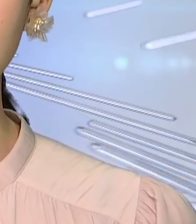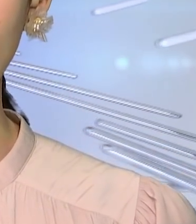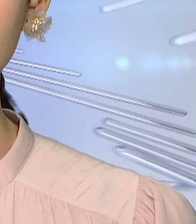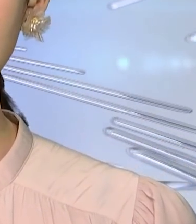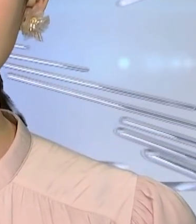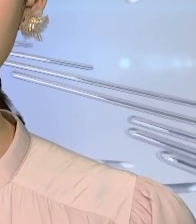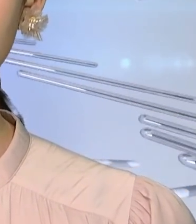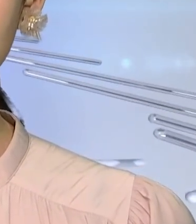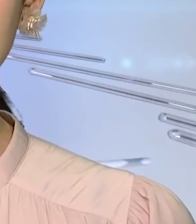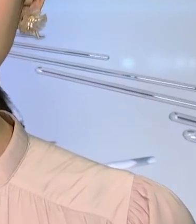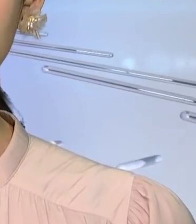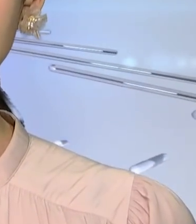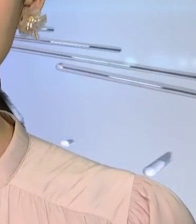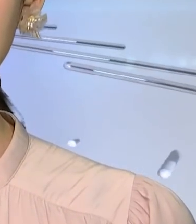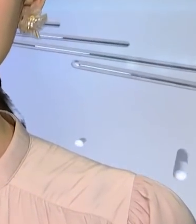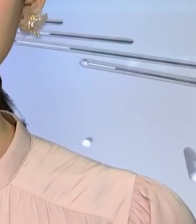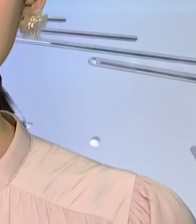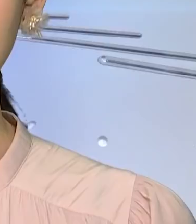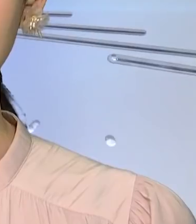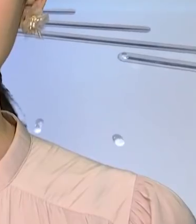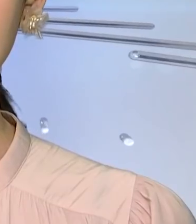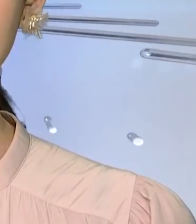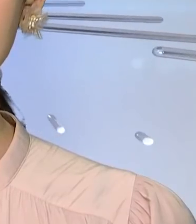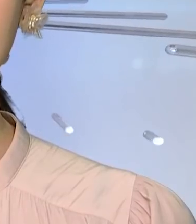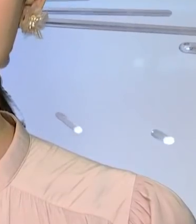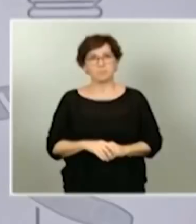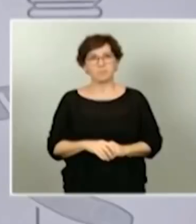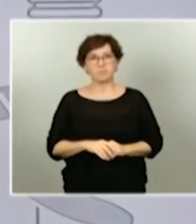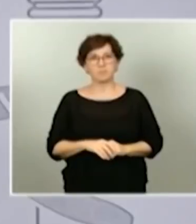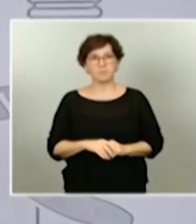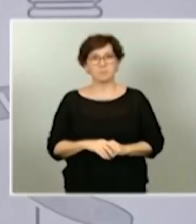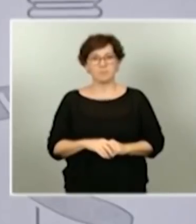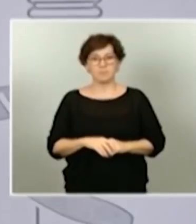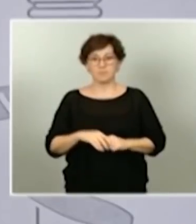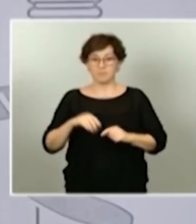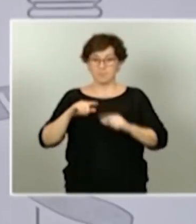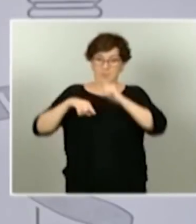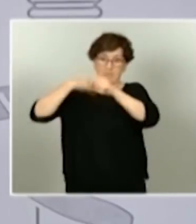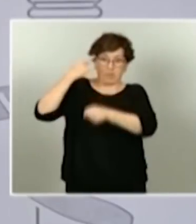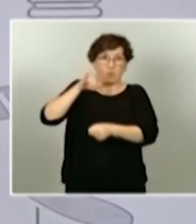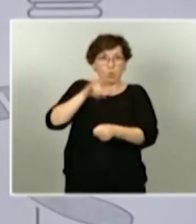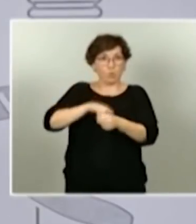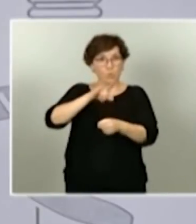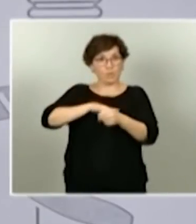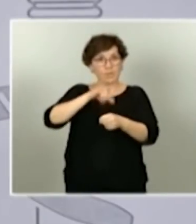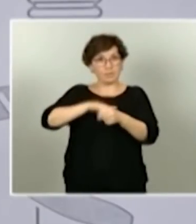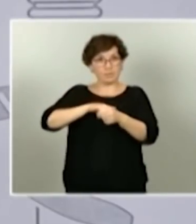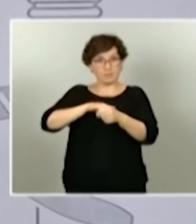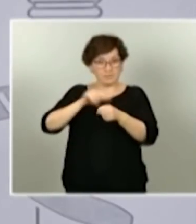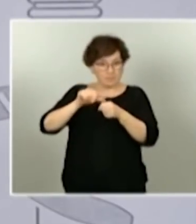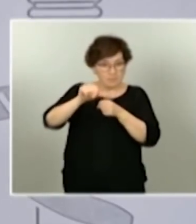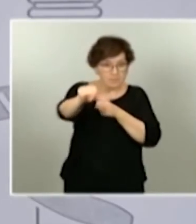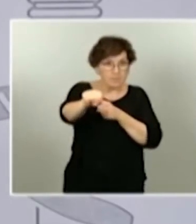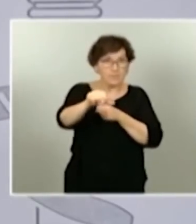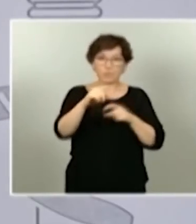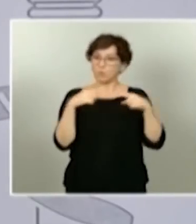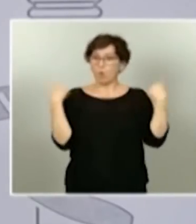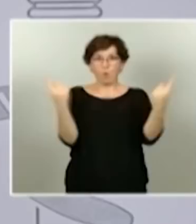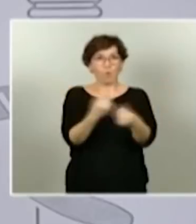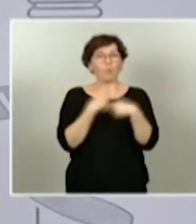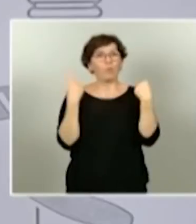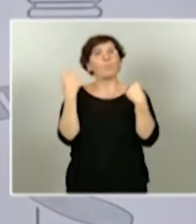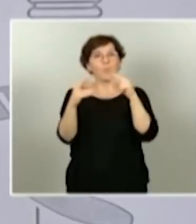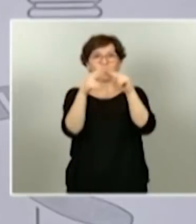観光客を受け入れる方針を明らかにしましたプロフィールパシャボマニアな4スペインでは3月から